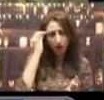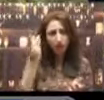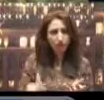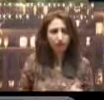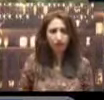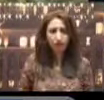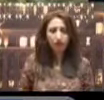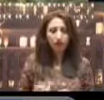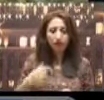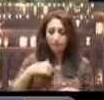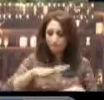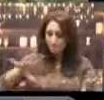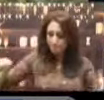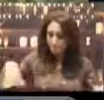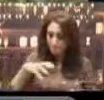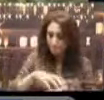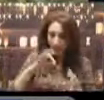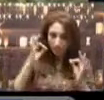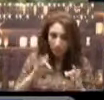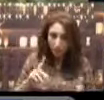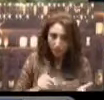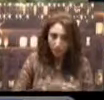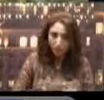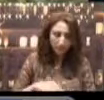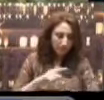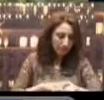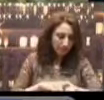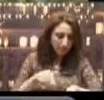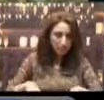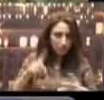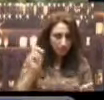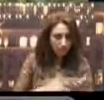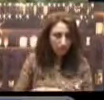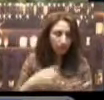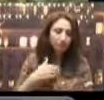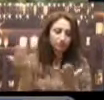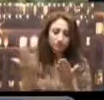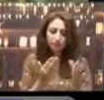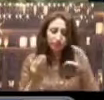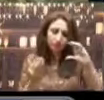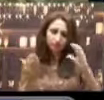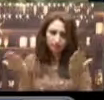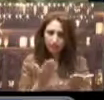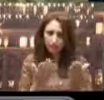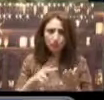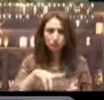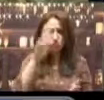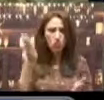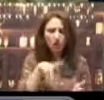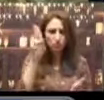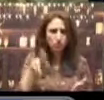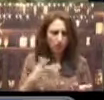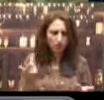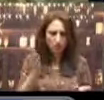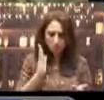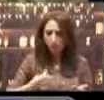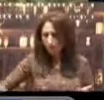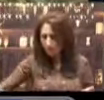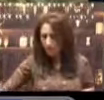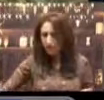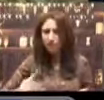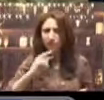وهل المكان اللي انا فيه ده حقيقي، هل الزمان اللي انا فيه ده حقيقي. وبدات اقرا، لان طبعا الاسئله يعني بديهيه وممكن واحد في كي جي 1 يجاوبها،